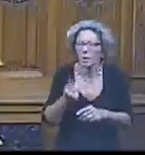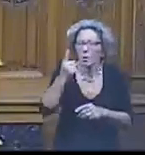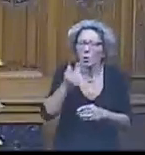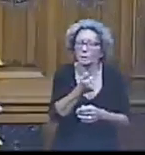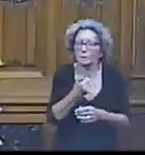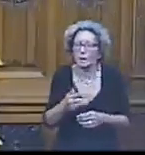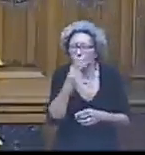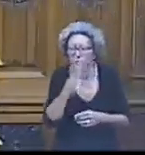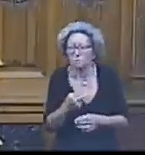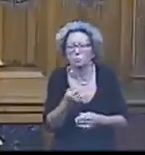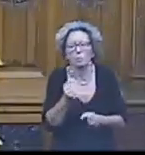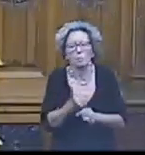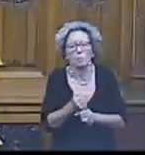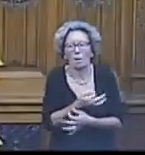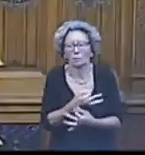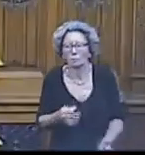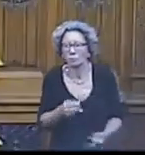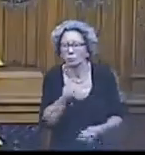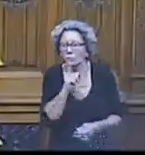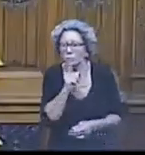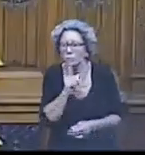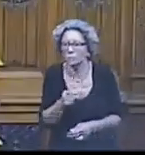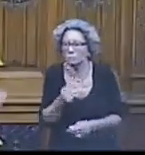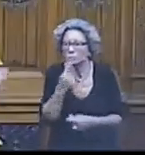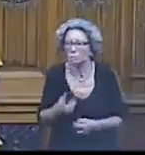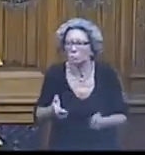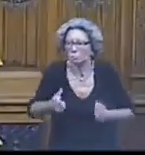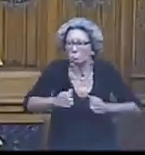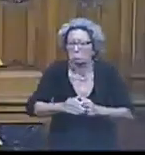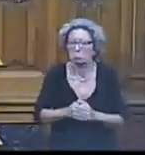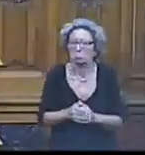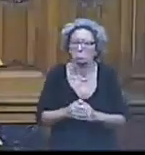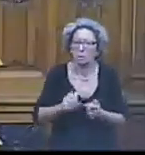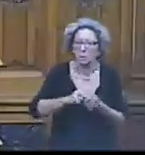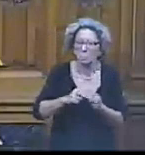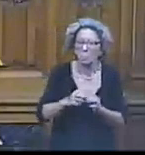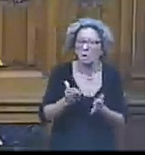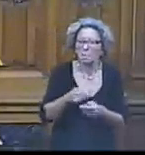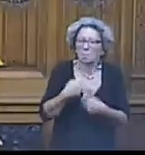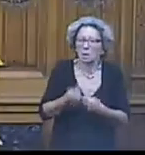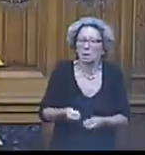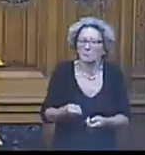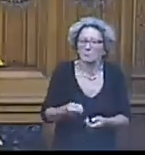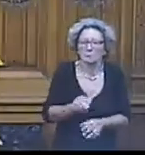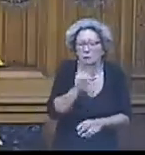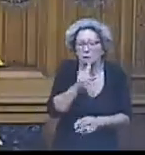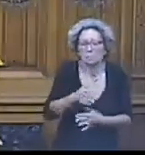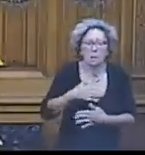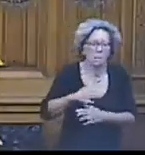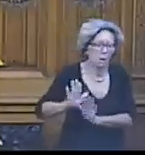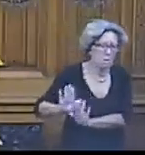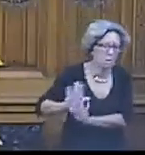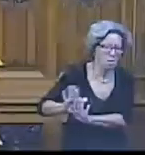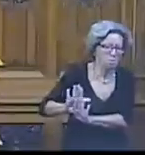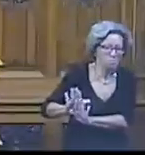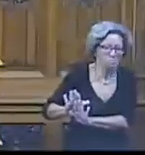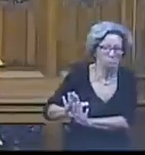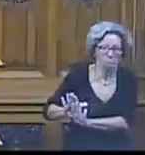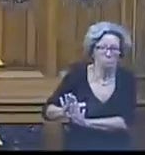zwar, aber die tun nichts oder viel zu wenig. Die sagen, ja, das Problem gibt es, aber nicht bei mir. Not in my